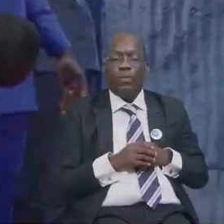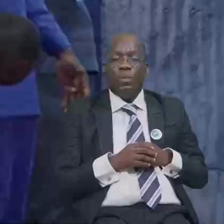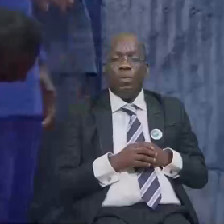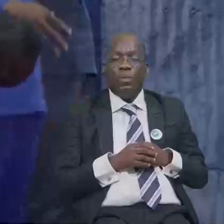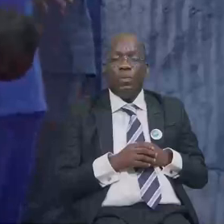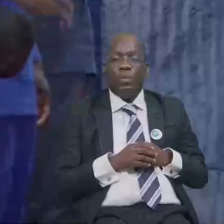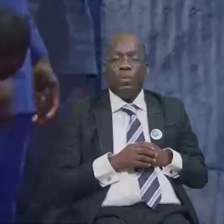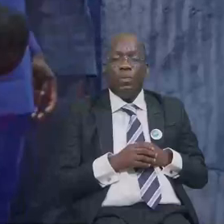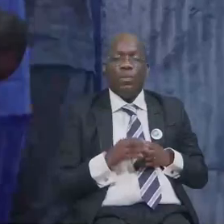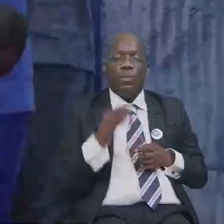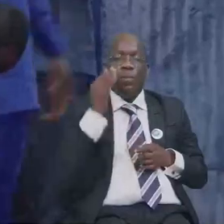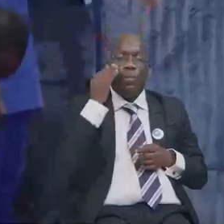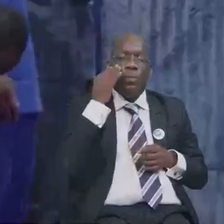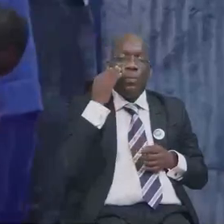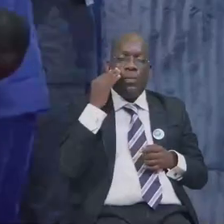La guérison.